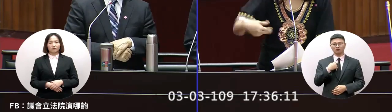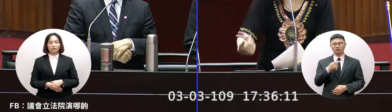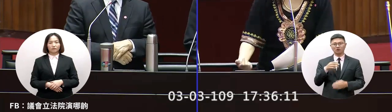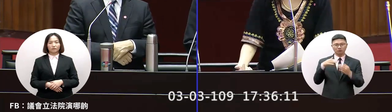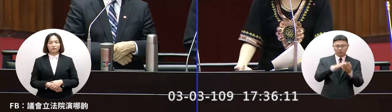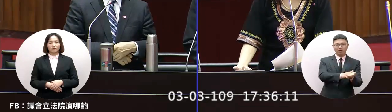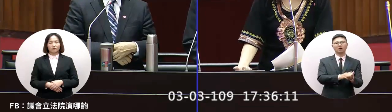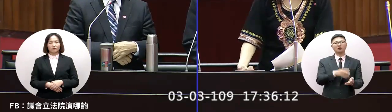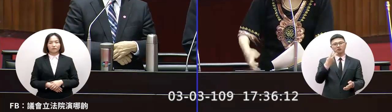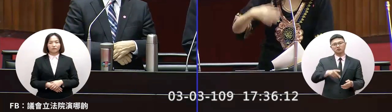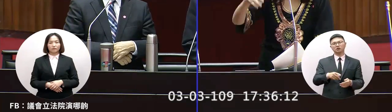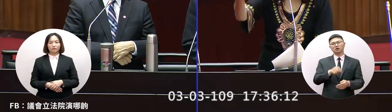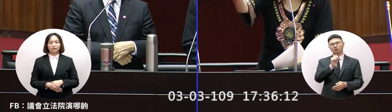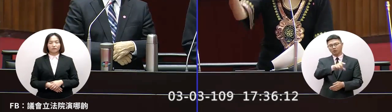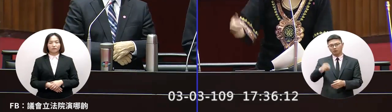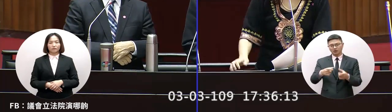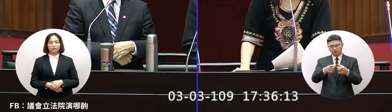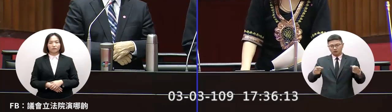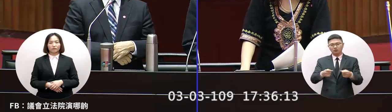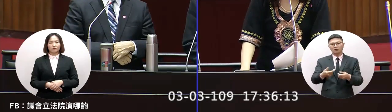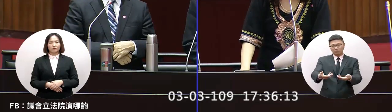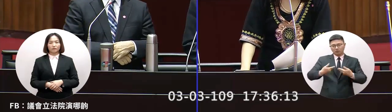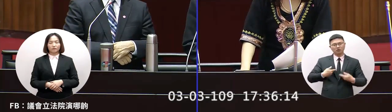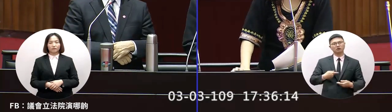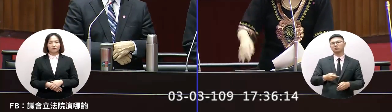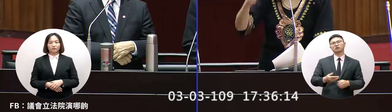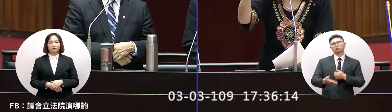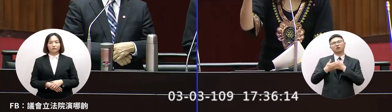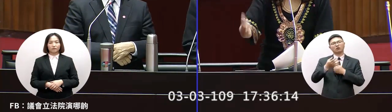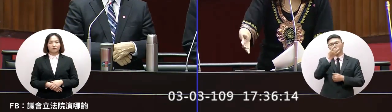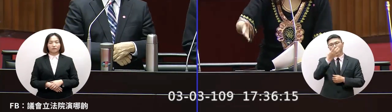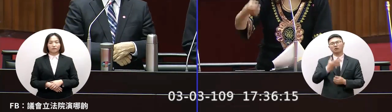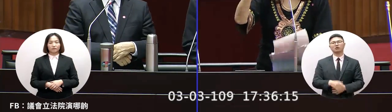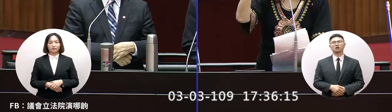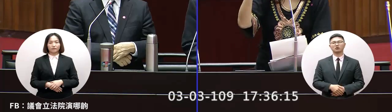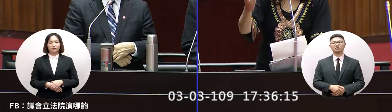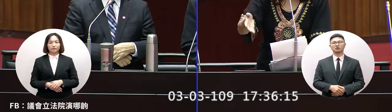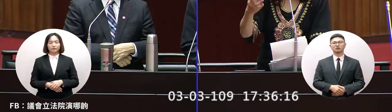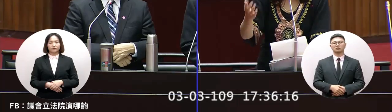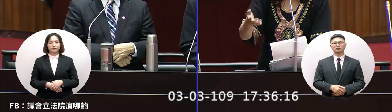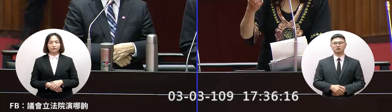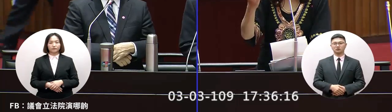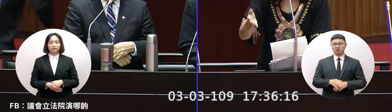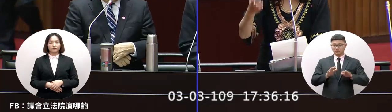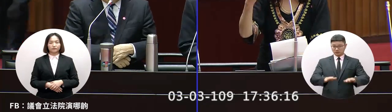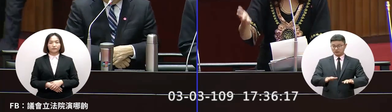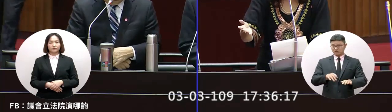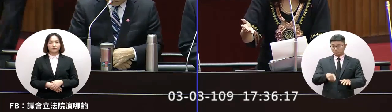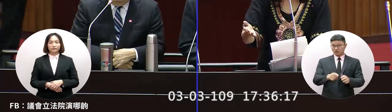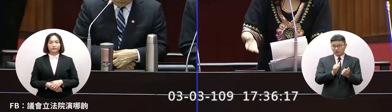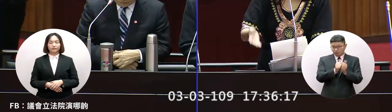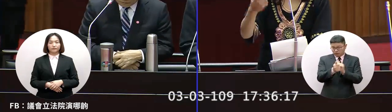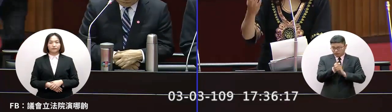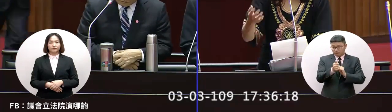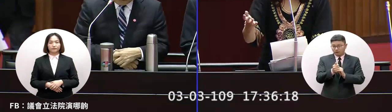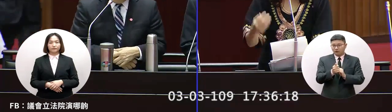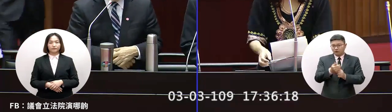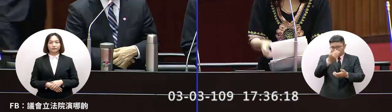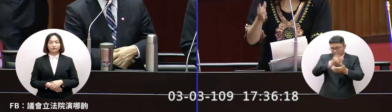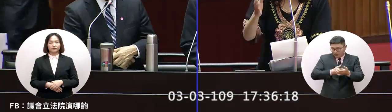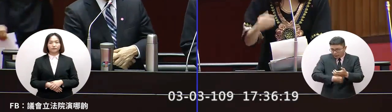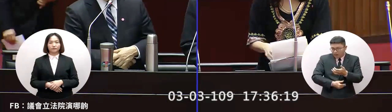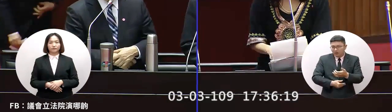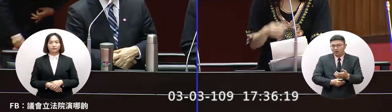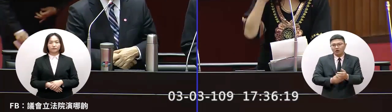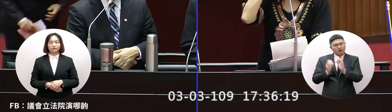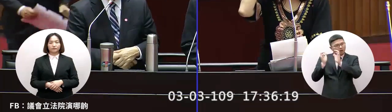兴经济的循环体验嘛，我现在都活不过这段时间了，所以这个时候赋税的减免、减轻负